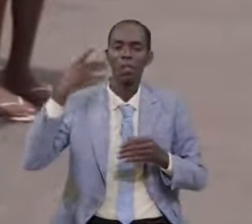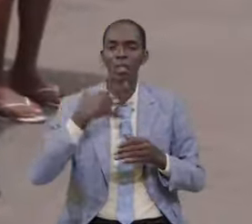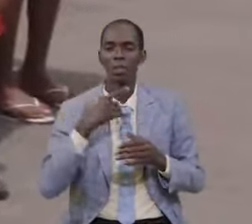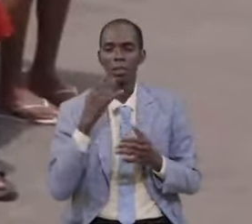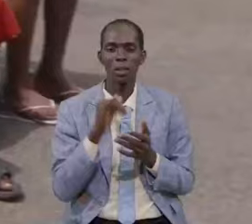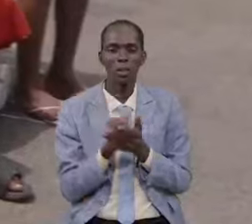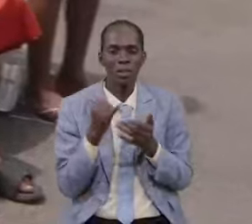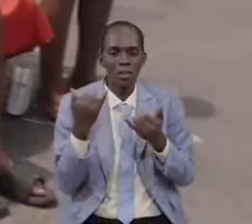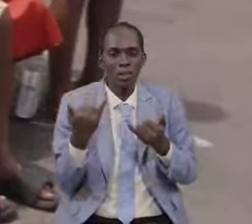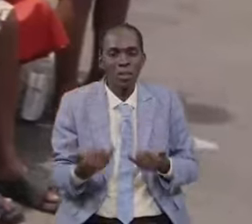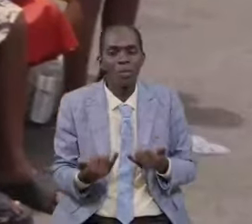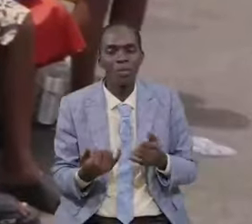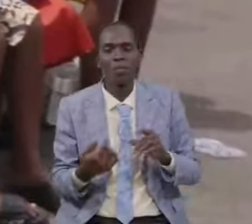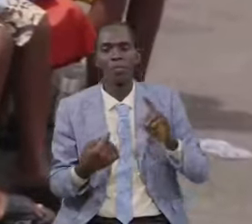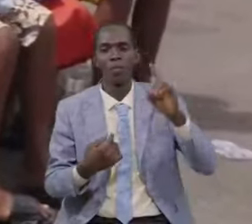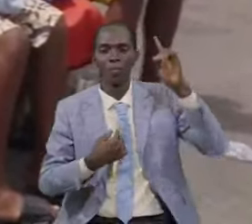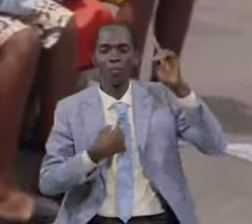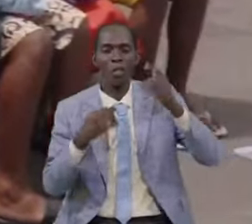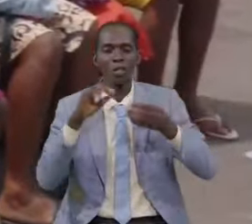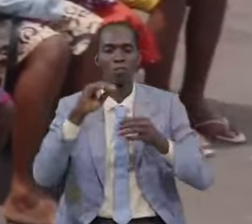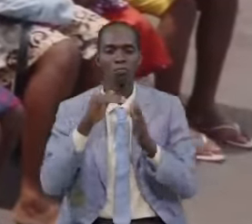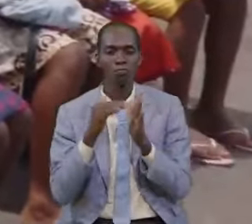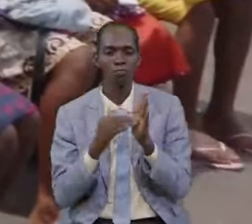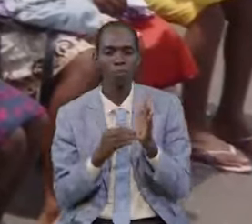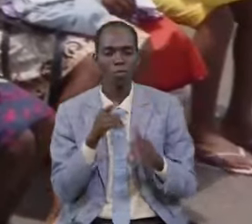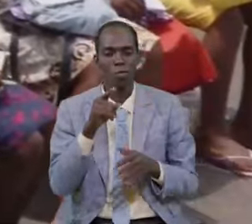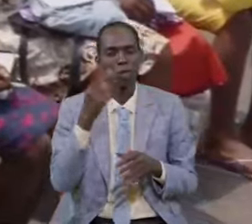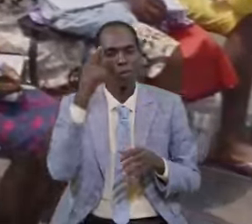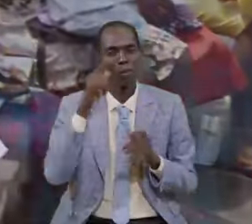je l'ai nommé pour la grandeur par Dieu lui-même.